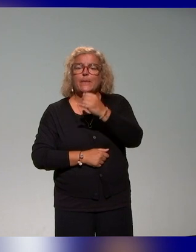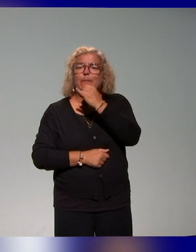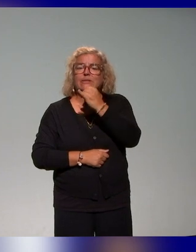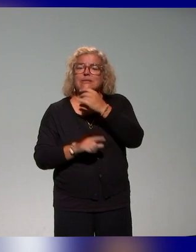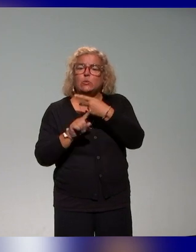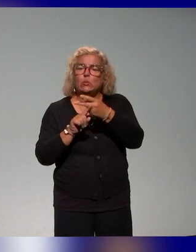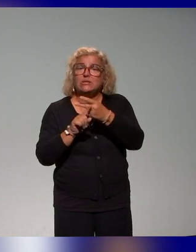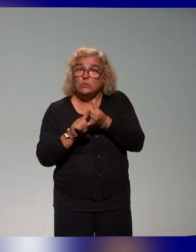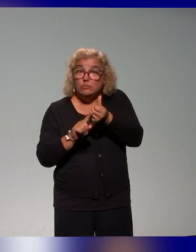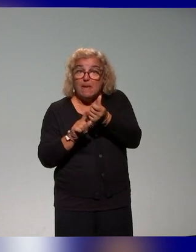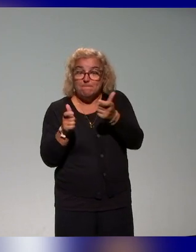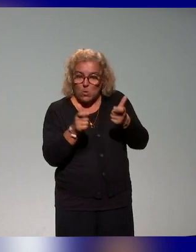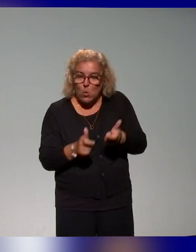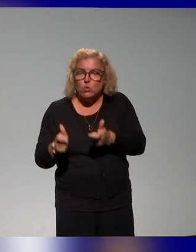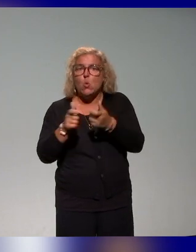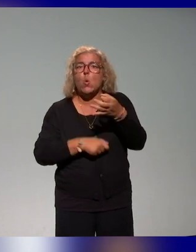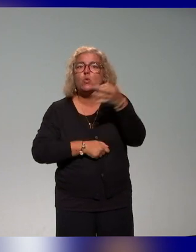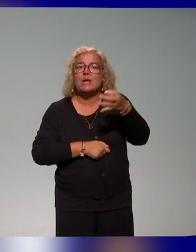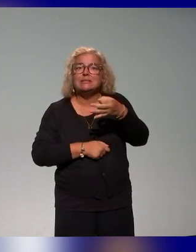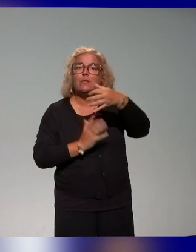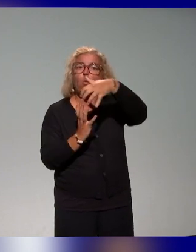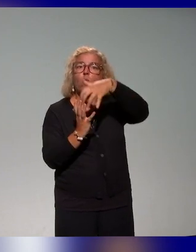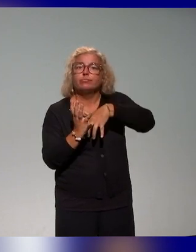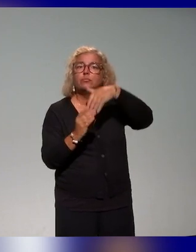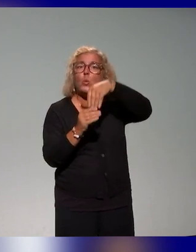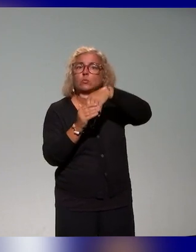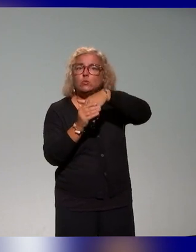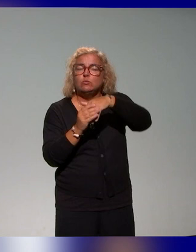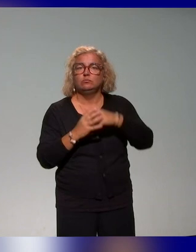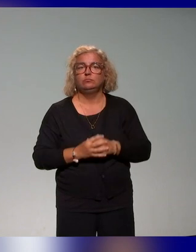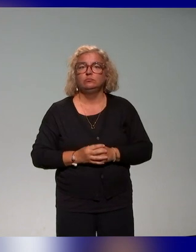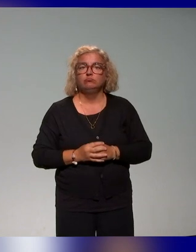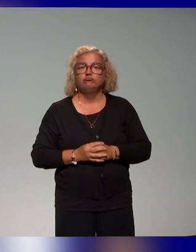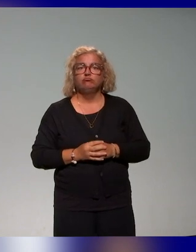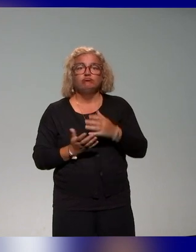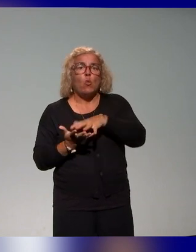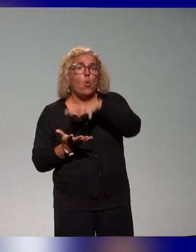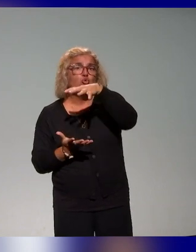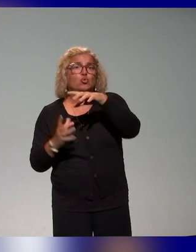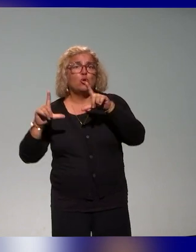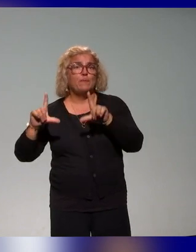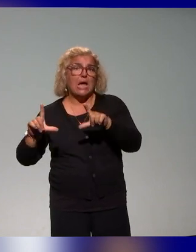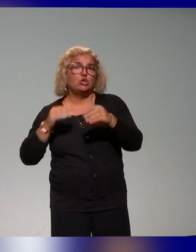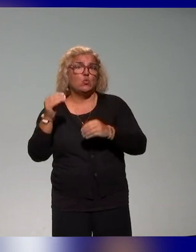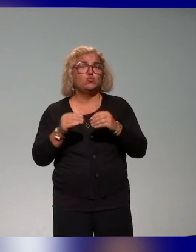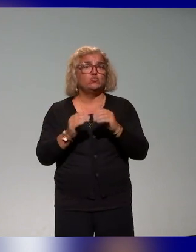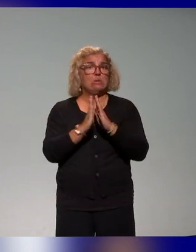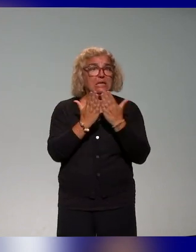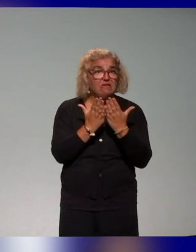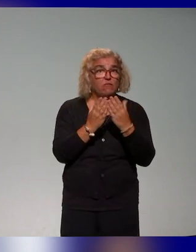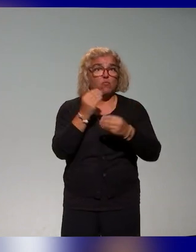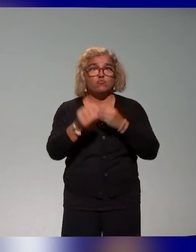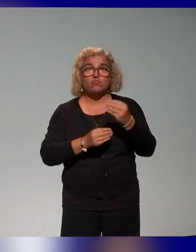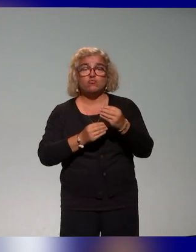nous vérifier l'intégralité du contenu qu'on a mis en place, que ce soit dans une ressource page ou book, livre,